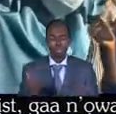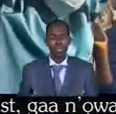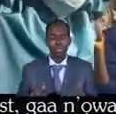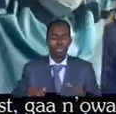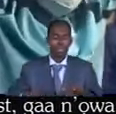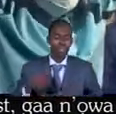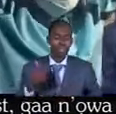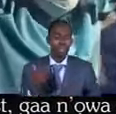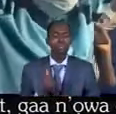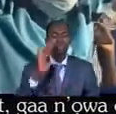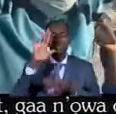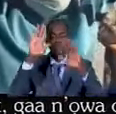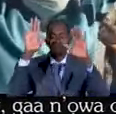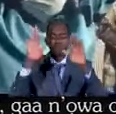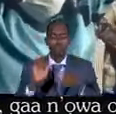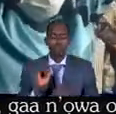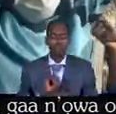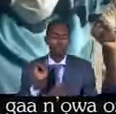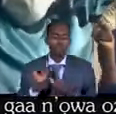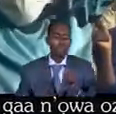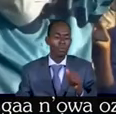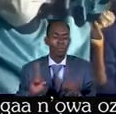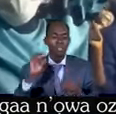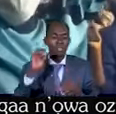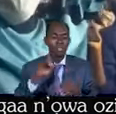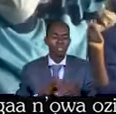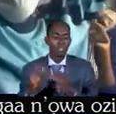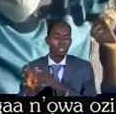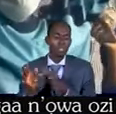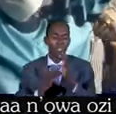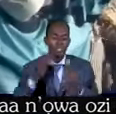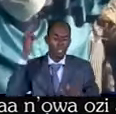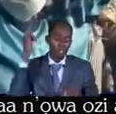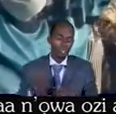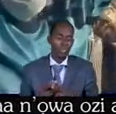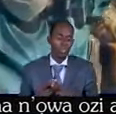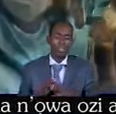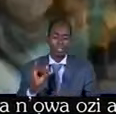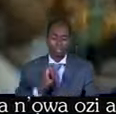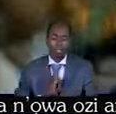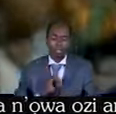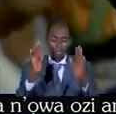Mee ka ihe ịrịba ama gị were ọnọdụ ebe niile ugbu a n'aha Jizọs.